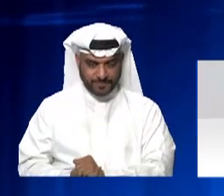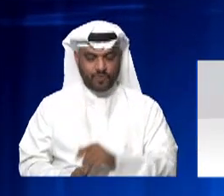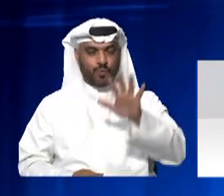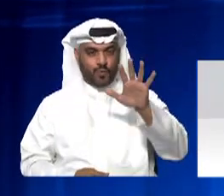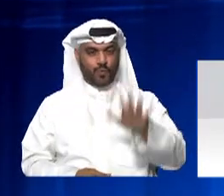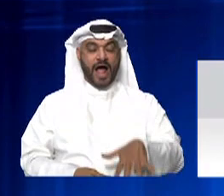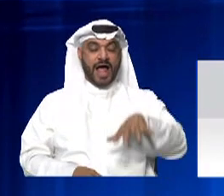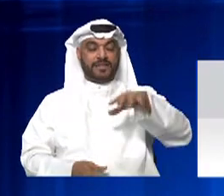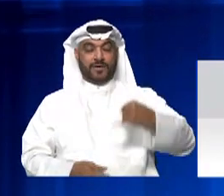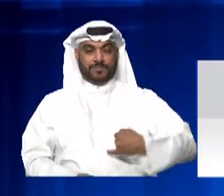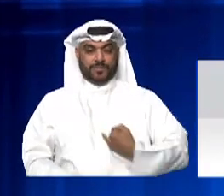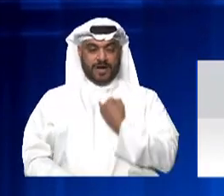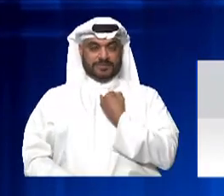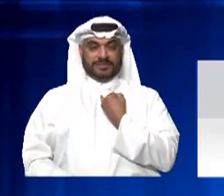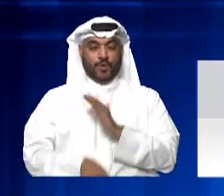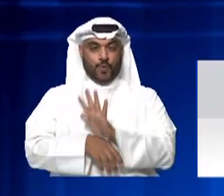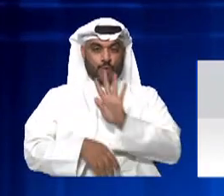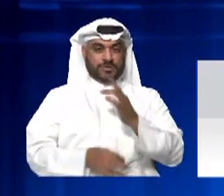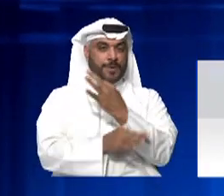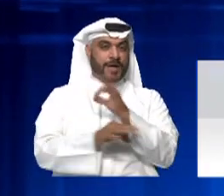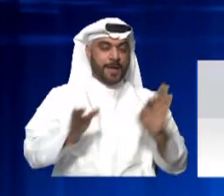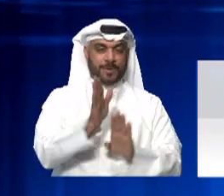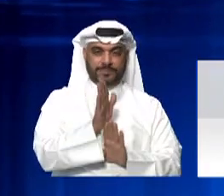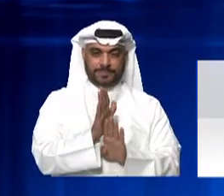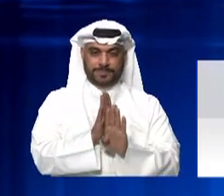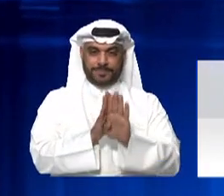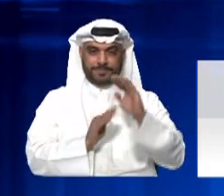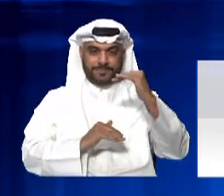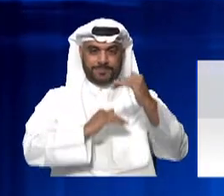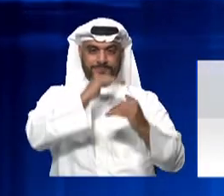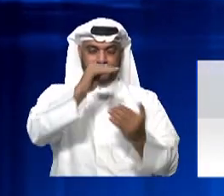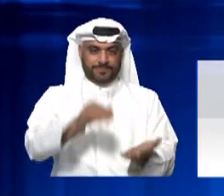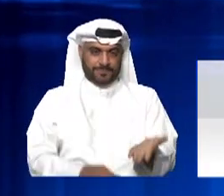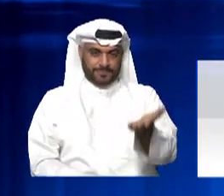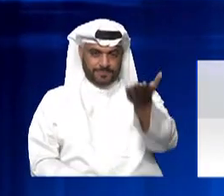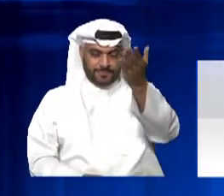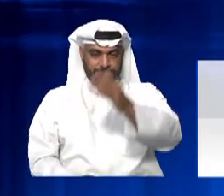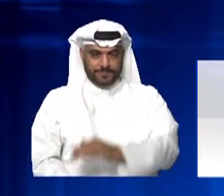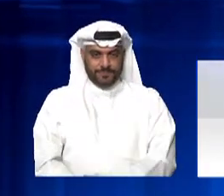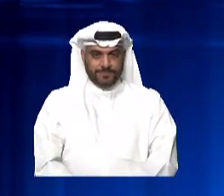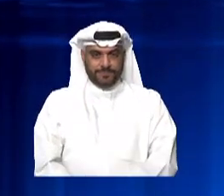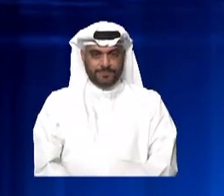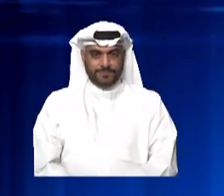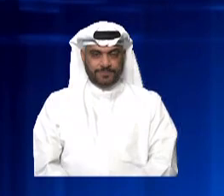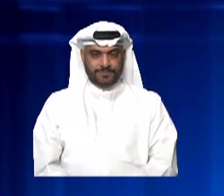ولدوله اريتريا وشعبها الصديق كل التقدم والازدهار